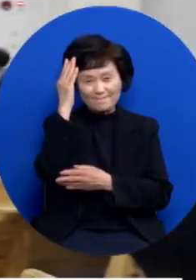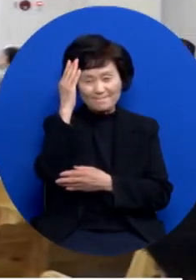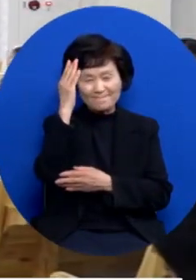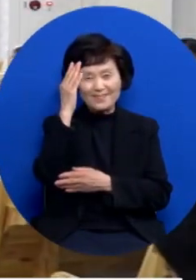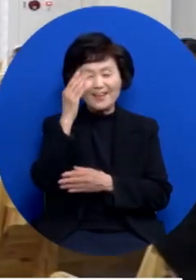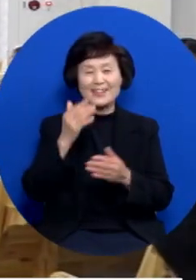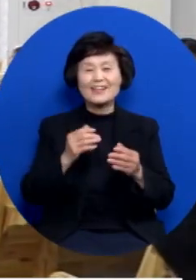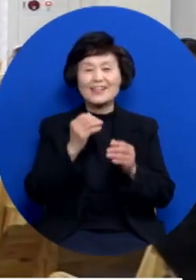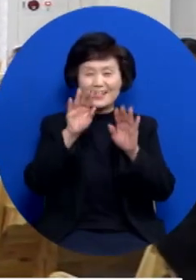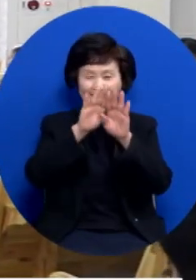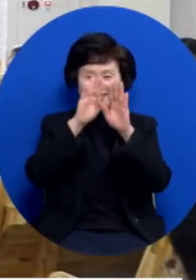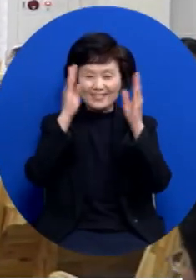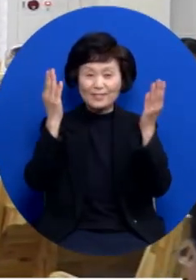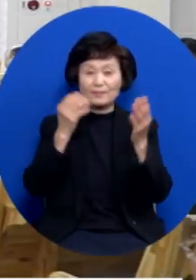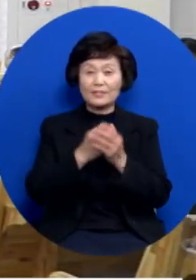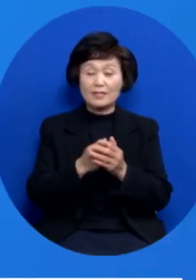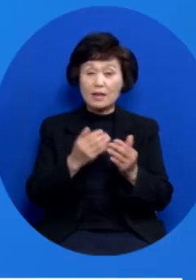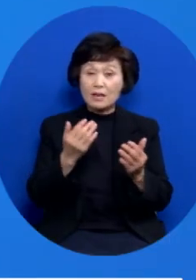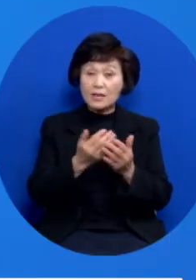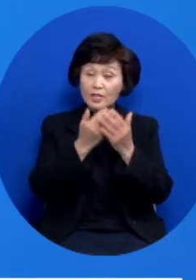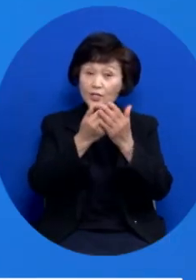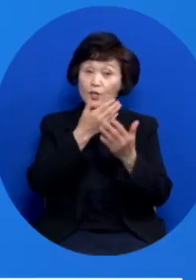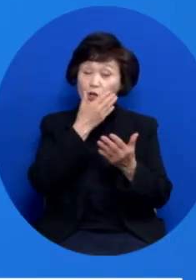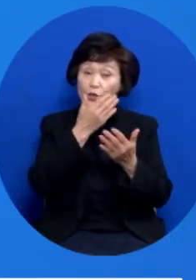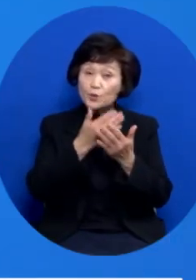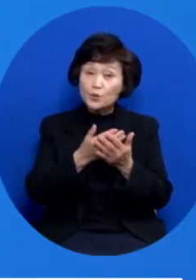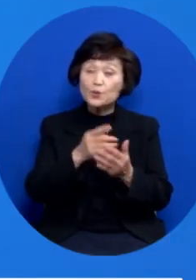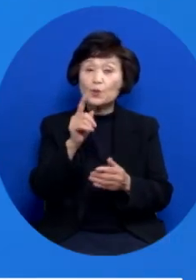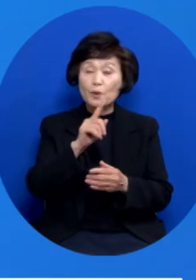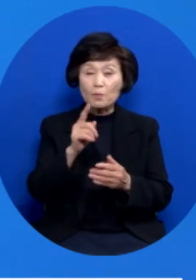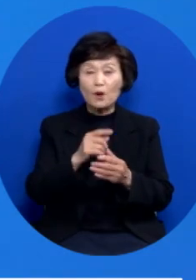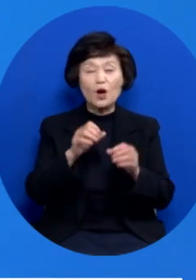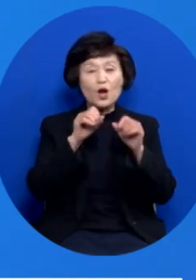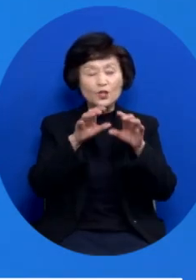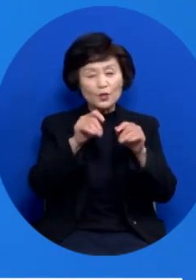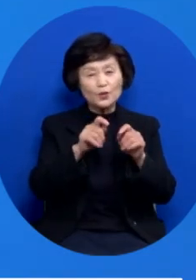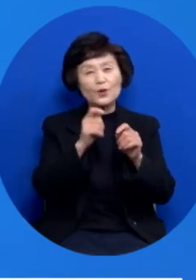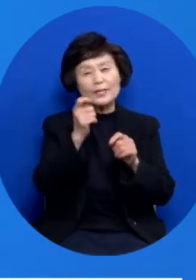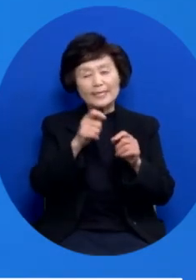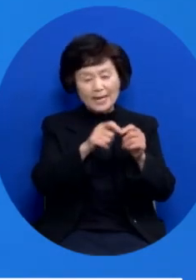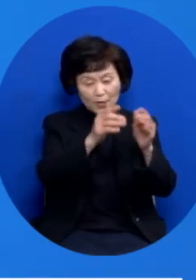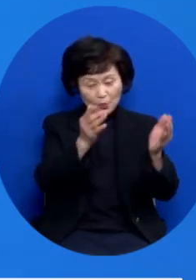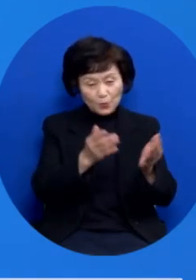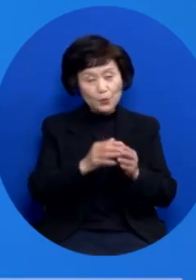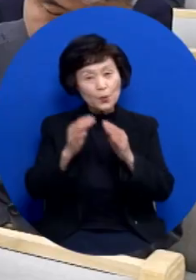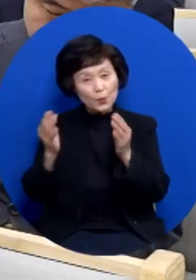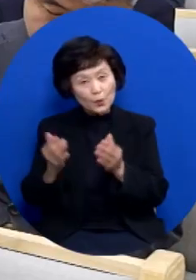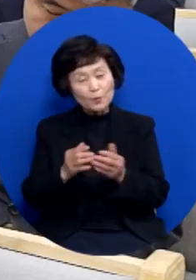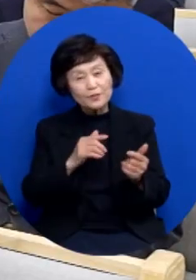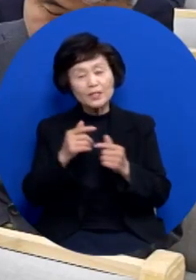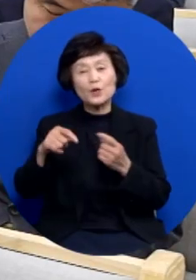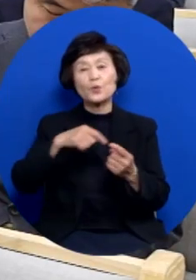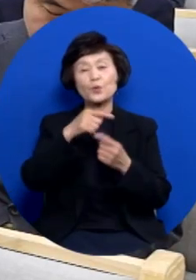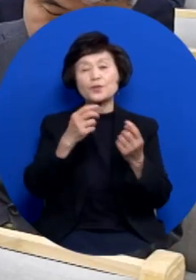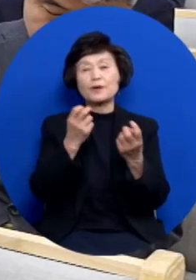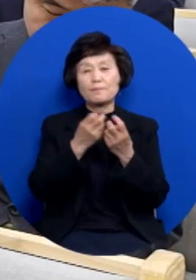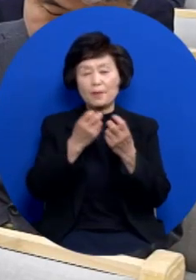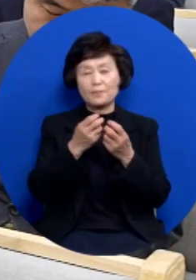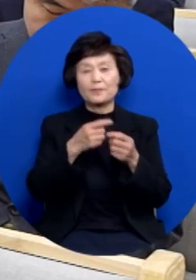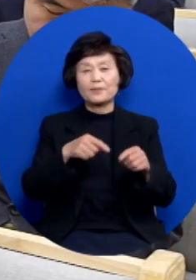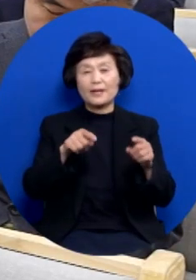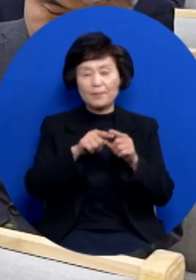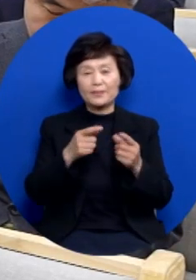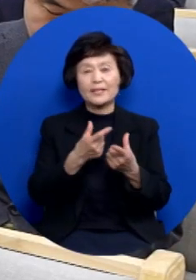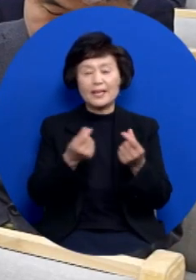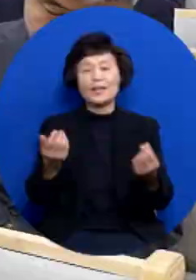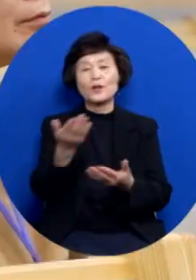사역 프로세스와 성장의 주요 요인으로 강조한 전도 소그룹 사역의 자세한 운영 방법을 공유했습니다.